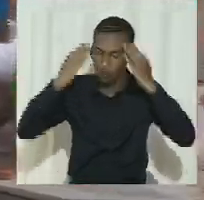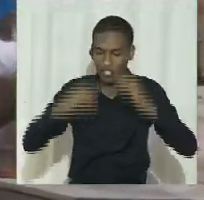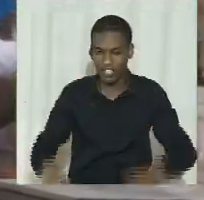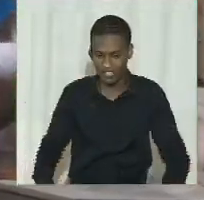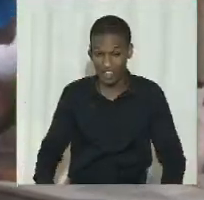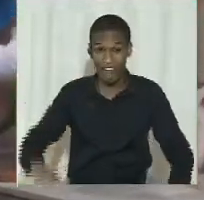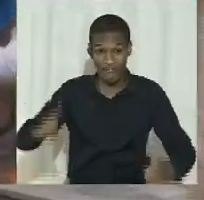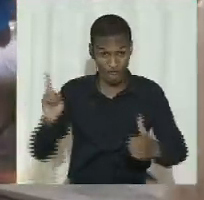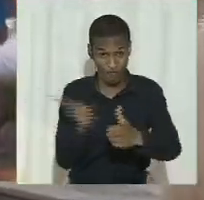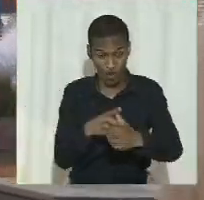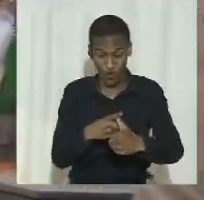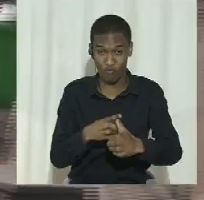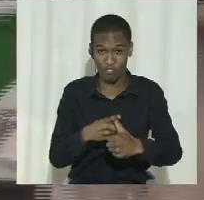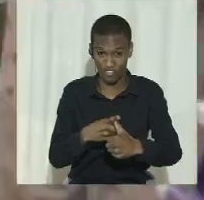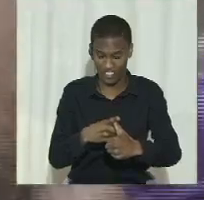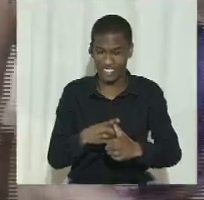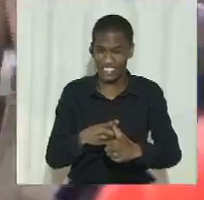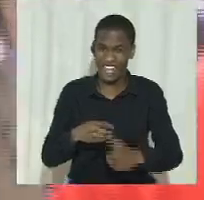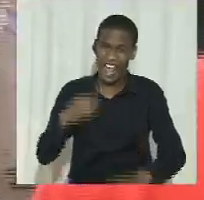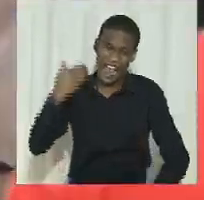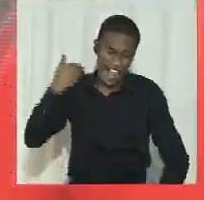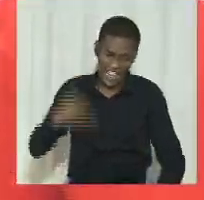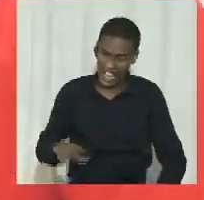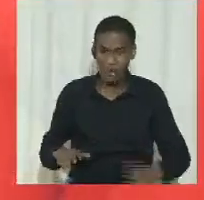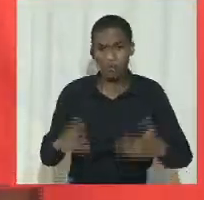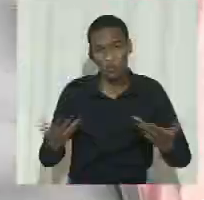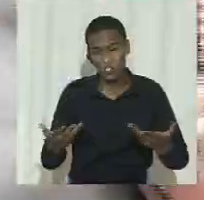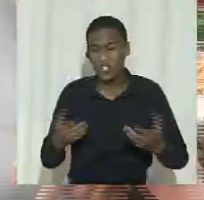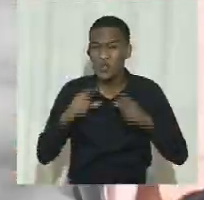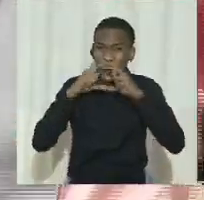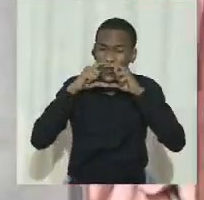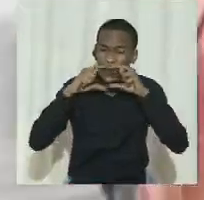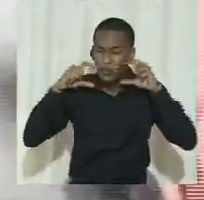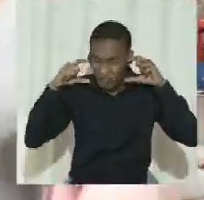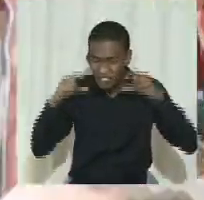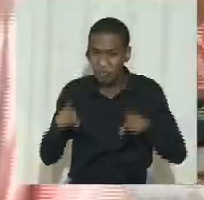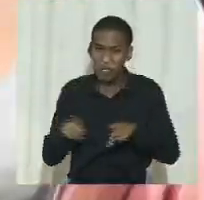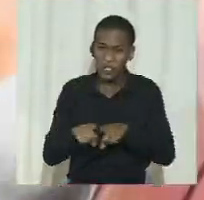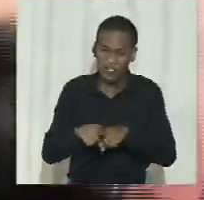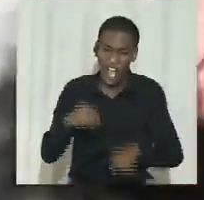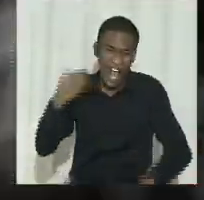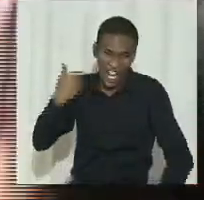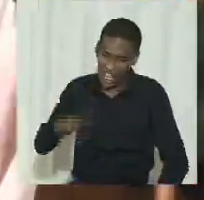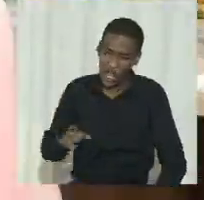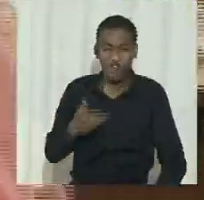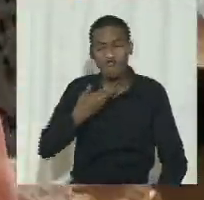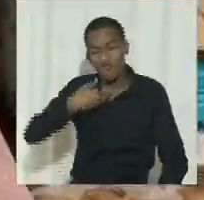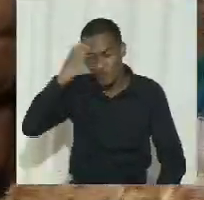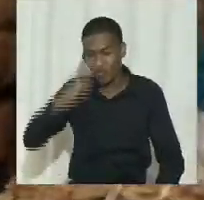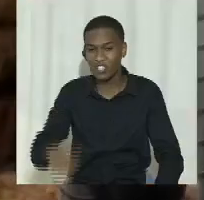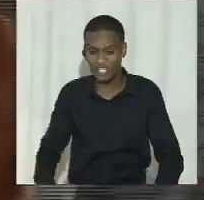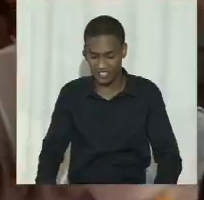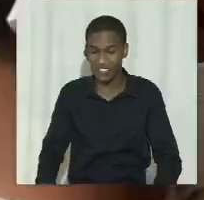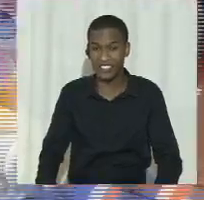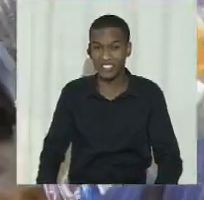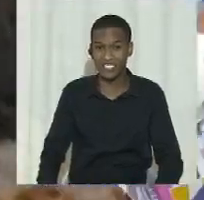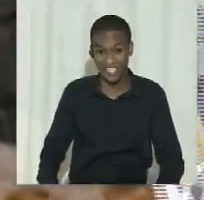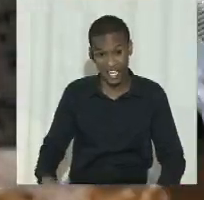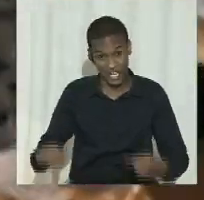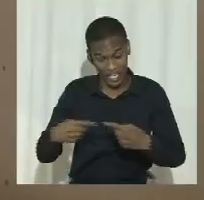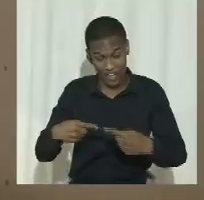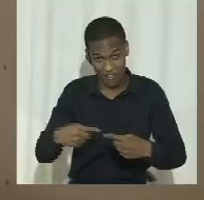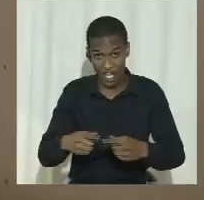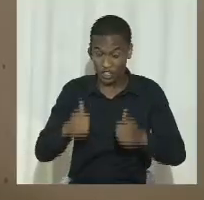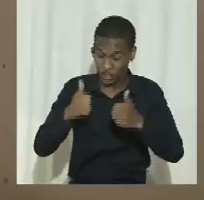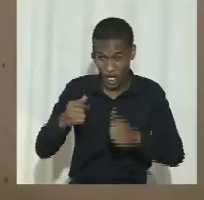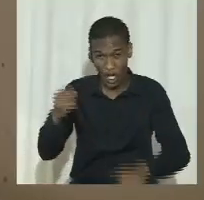voalohany dia leo izy an'le voafehifehy. Ny zavatra tokony tadidiana zany raha ohatra ka leo